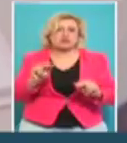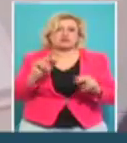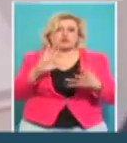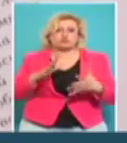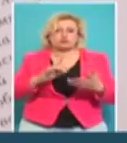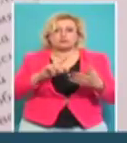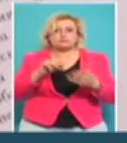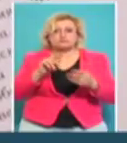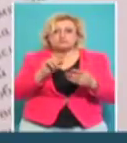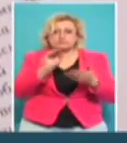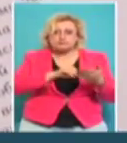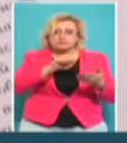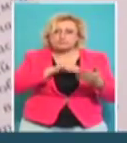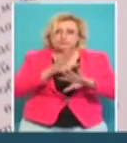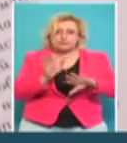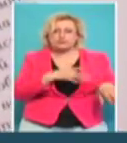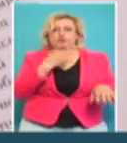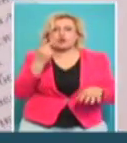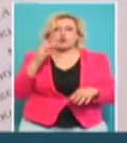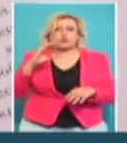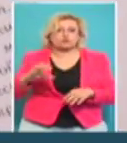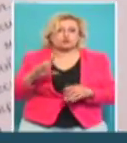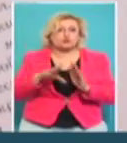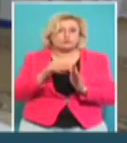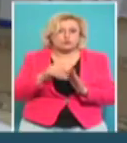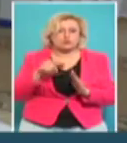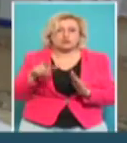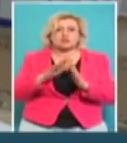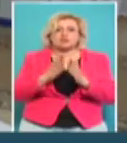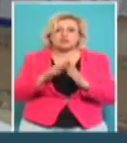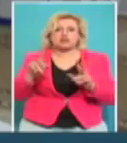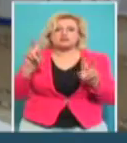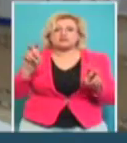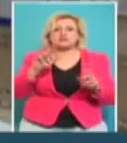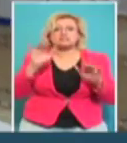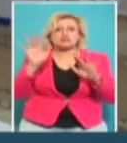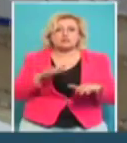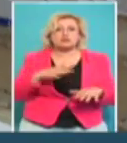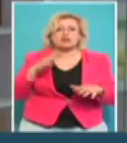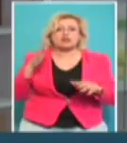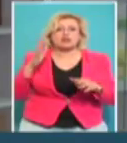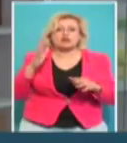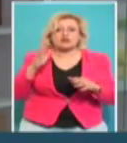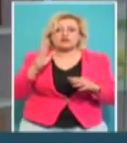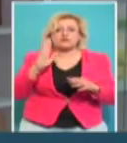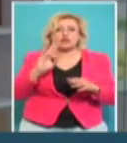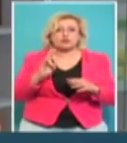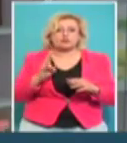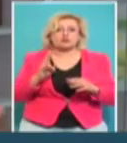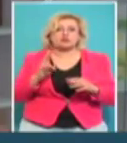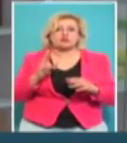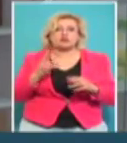ақын анасына арнапты. Осы туындыдағы жыр жолдары арқылы анама деген құрметпен махаббатты жеткізгім келді, дейді автор. Книга